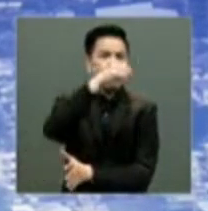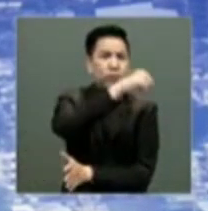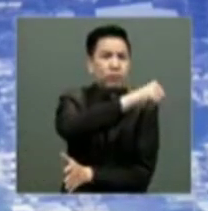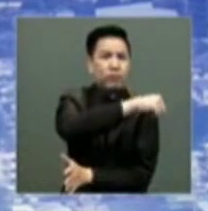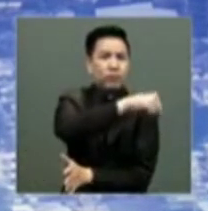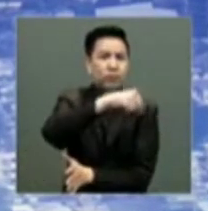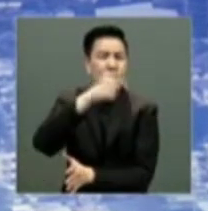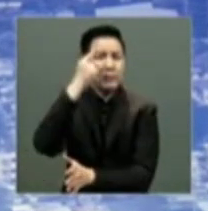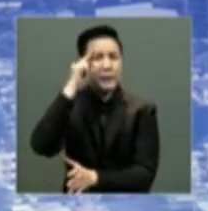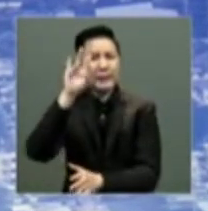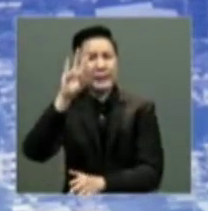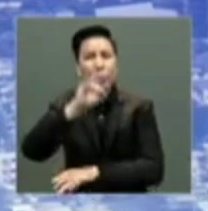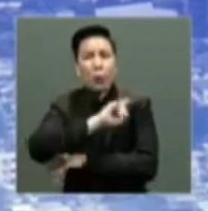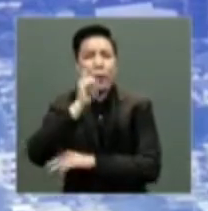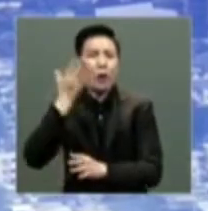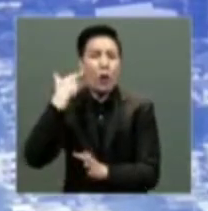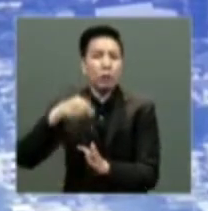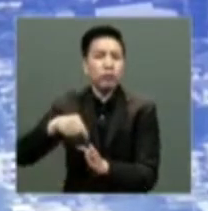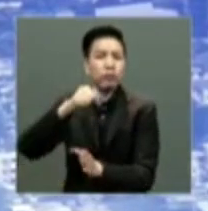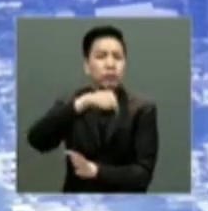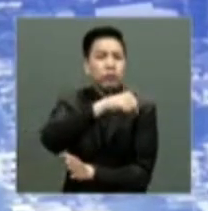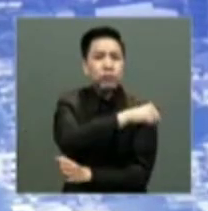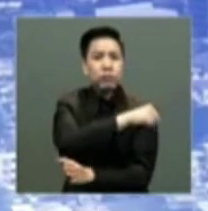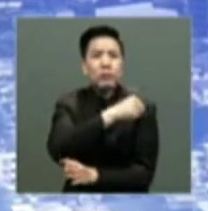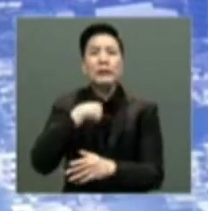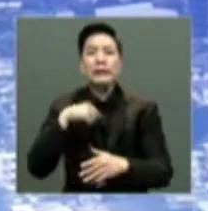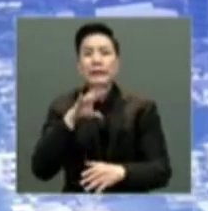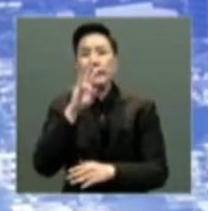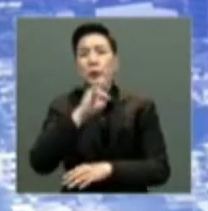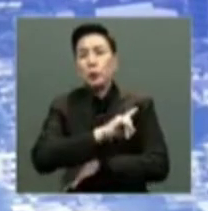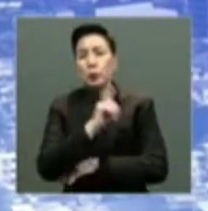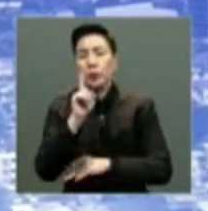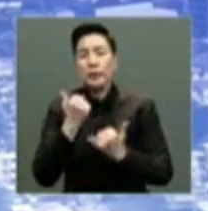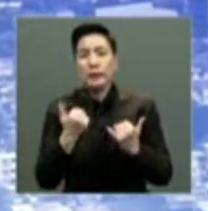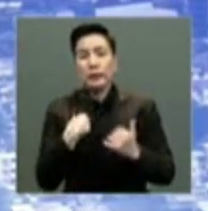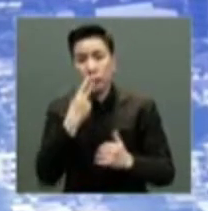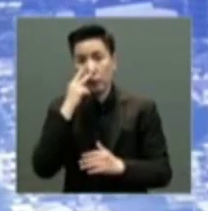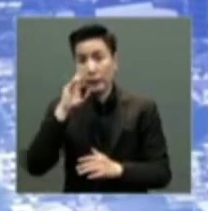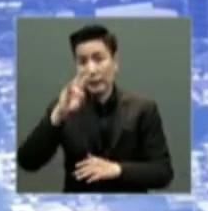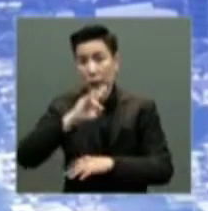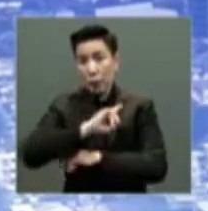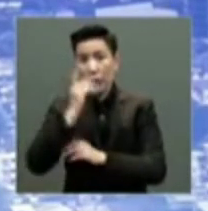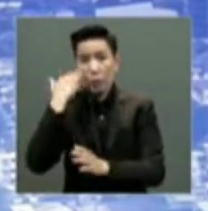แล้วนะเราผ่อนตัวเองลงสักนิดนึงแล้วกันนะฮะอย่าทำนั้นเลยมันเครียดจังเลยก็จะอยู่ในความกังวลใจหรือความเครียดเกินไปไม่ดีในเมื่อตัวเลขมันดีแล้วฉันก็ผ่อนลงมาซึ่งซะหน่อยนึงนี่คือผลของการผ่อนด้วยหรือเปล่าแต่ว่าไม่ใช่เมื่อวานนี้แหละครับเขาบอกว่าผลผลของเราเนี่ยคนที่ติดเชื้อรายงานในวันเนี้ยเกิดขึ้นจากประมาณ7วันที่แล้วเพราะว่า 7